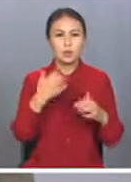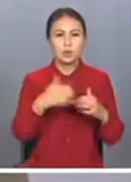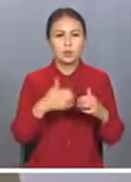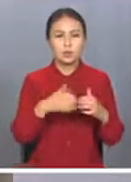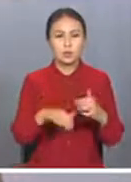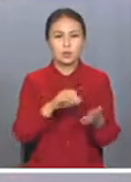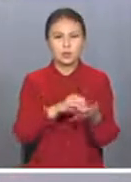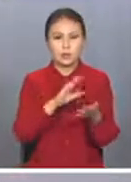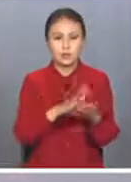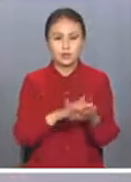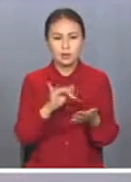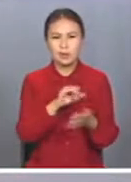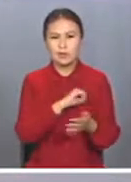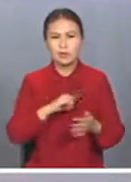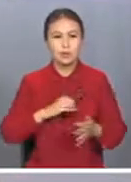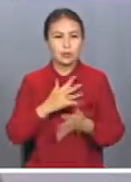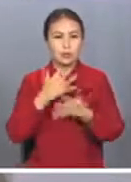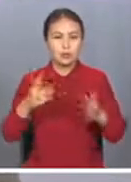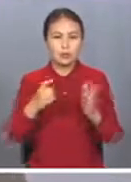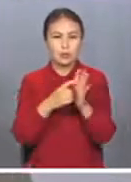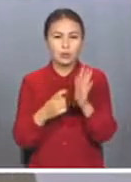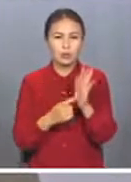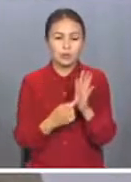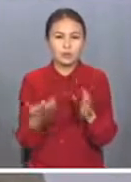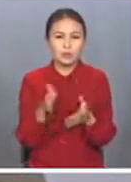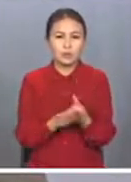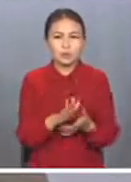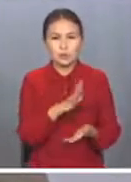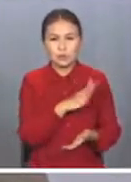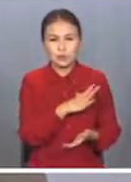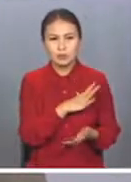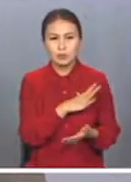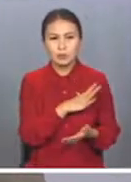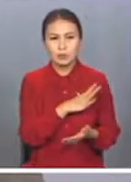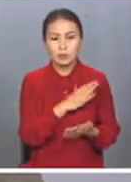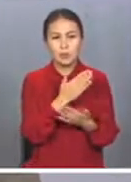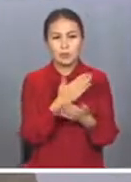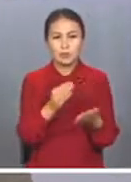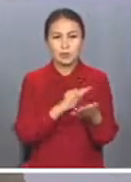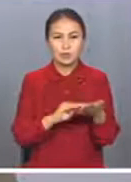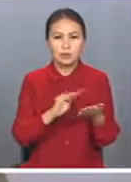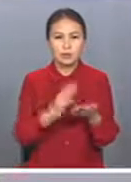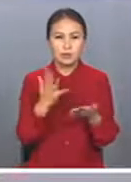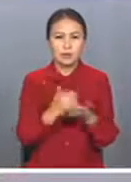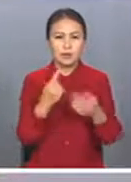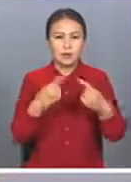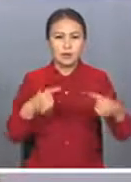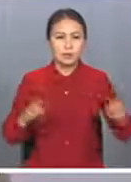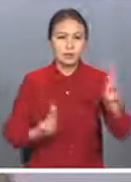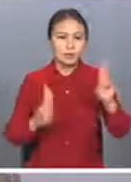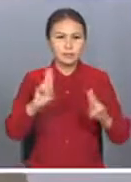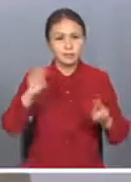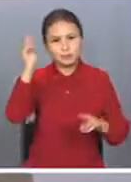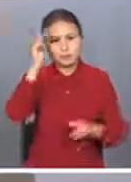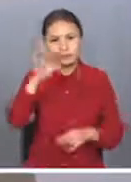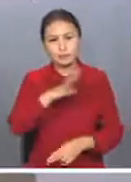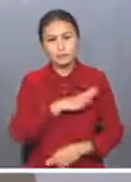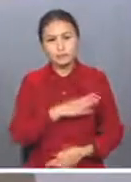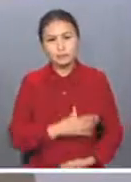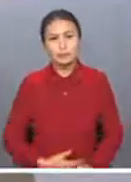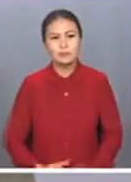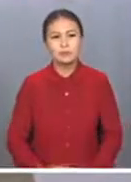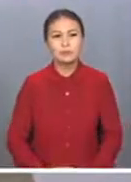және ең үлкен ортақ бөлгішпен жақынырақ таныстық және оларды табатын әр түрлі әдістер қарастырдық.